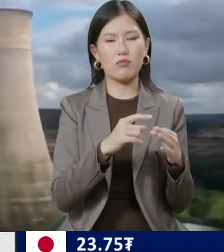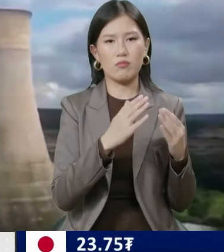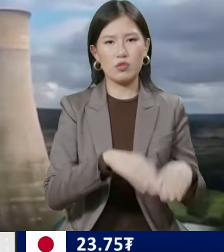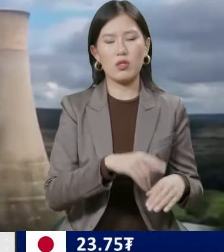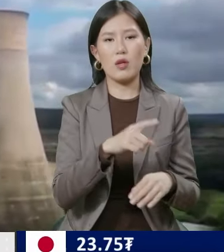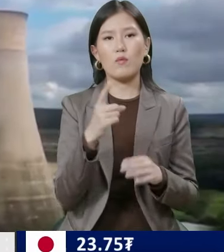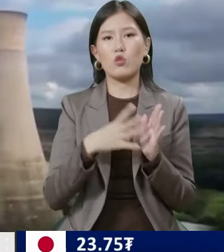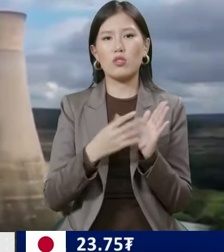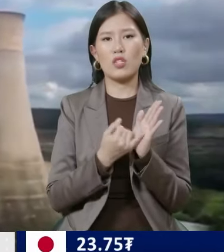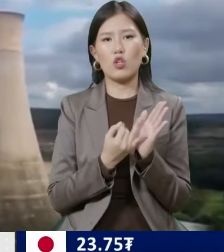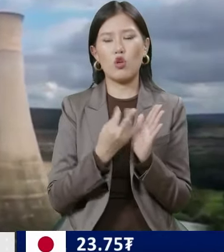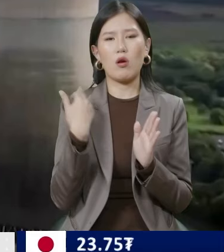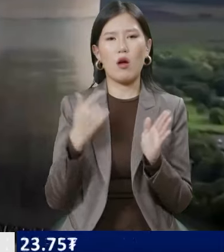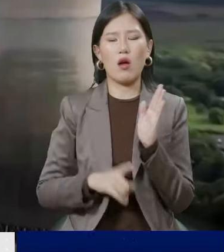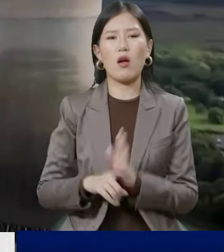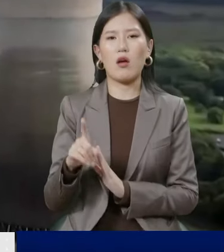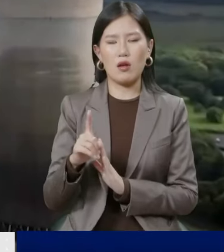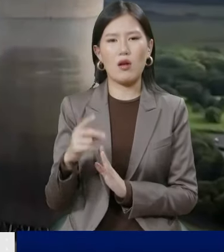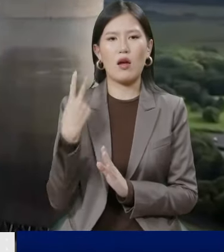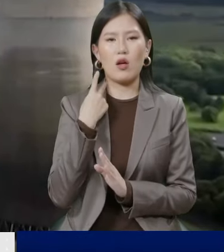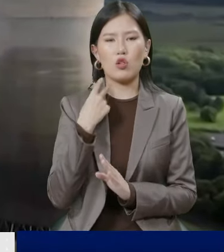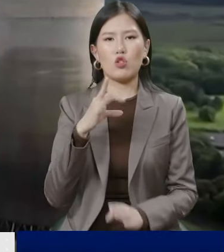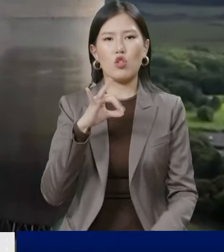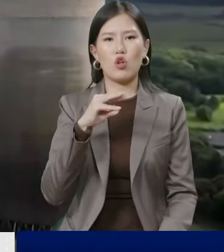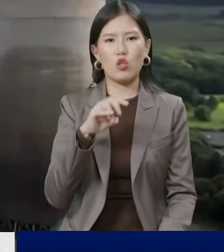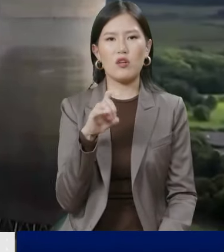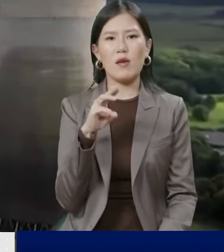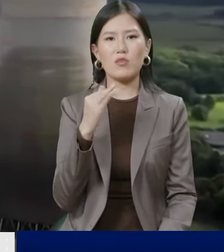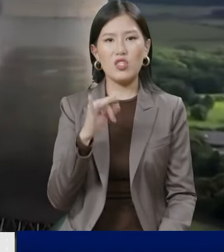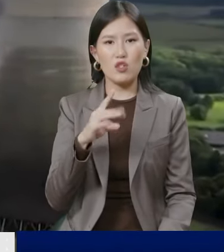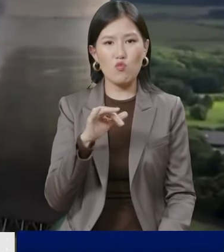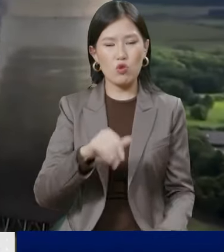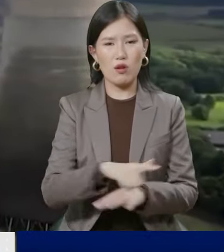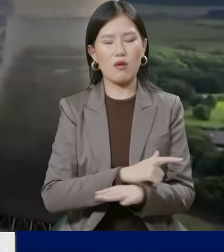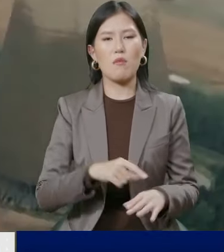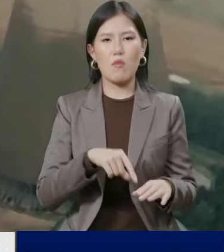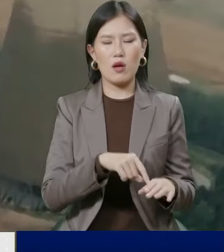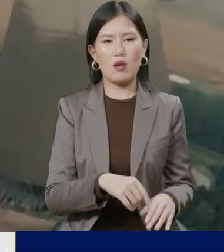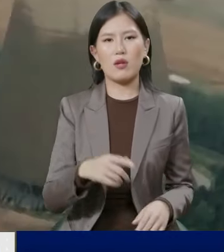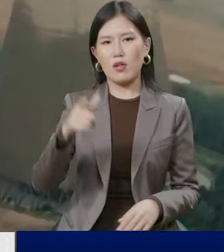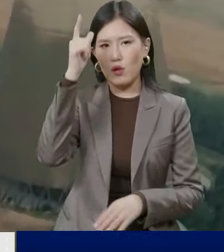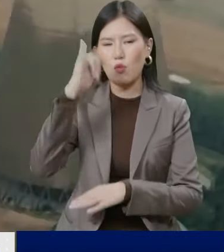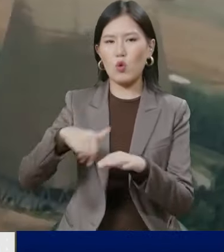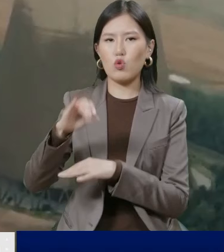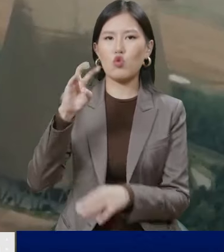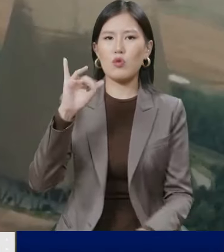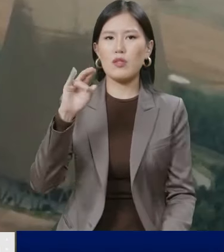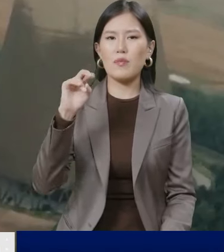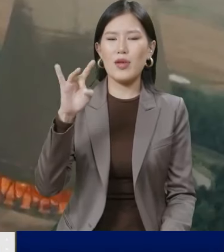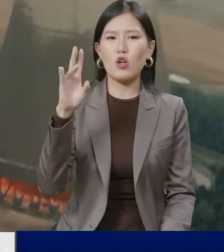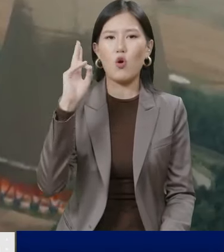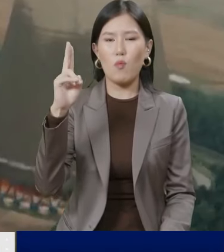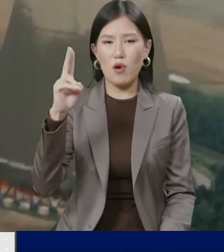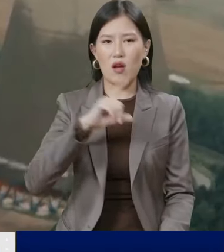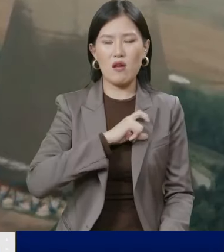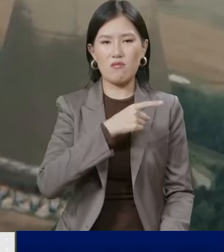1967 онд үйл ажиллагаагаа эхлүүлж байсан ба Английн Northamptonshire мужид байрлалтай. Мөн холбооны бүгд найрамдах Герман улсын Uniper компанийн эзэмшлийн станц